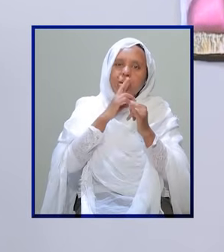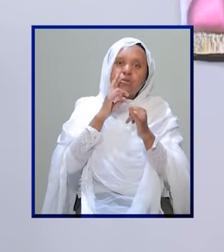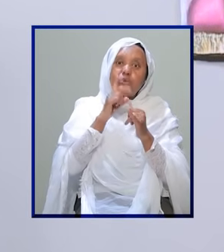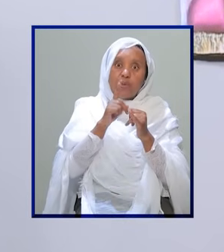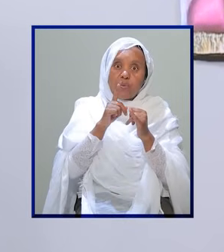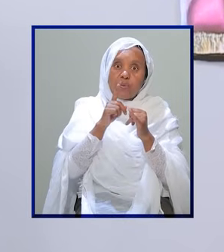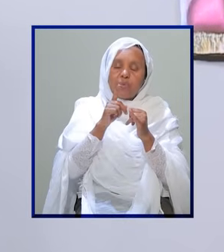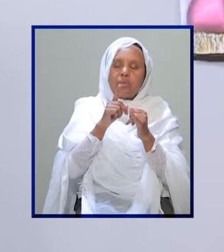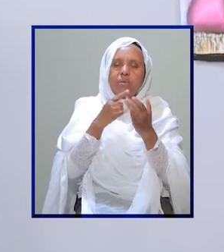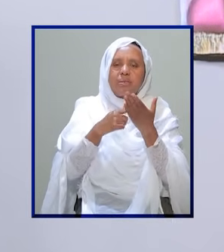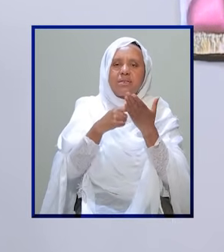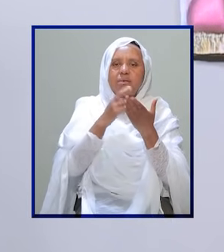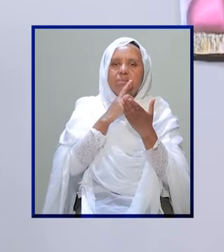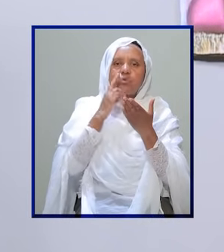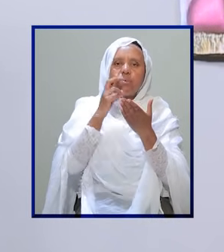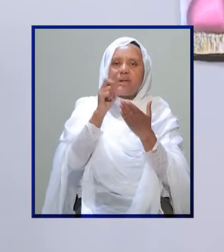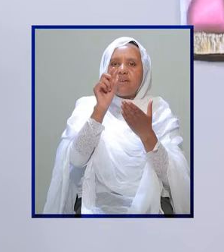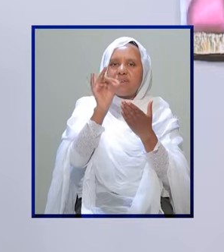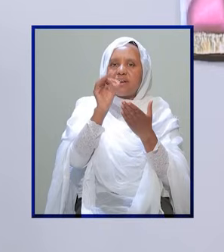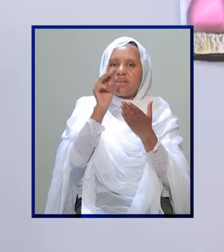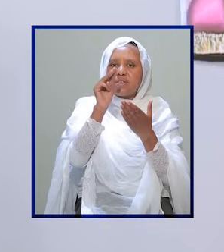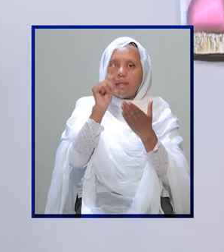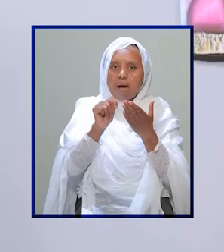ፍልሰታ። በዚህ በጾመ ፍልሰታ ውስጥ እንግዲህ